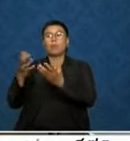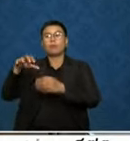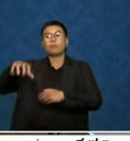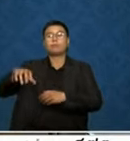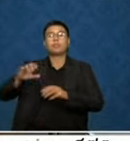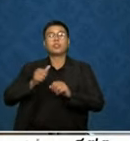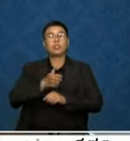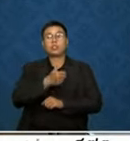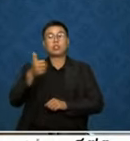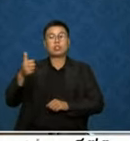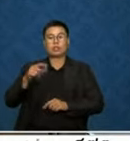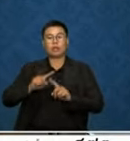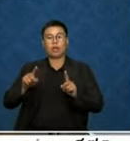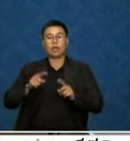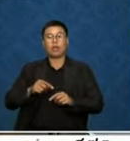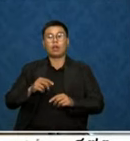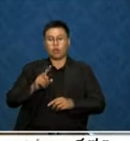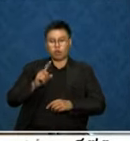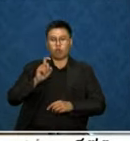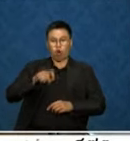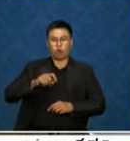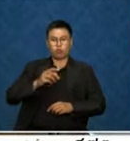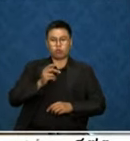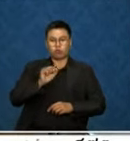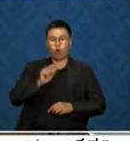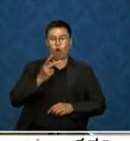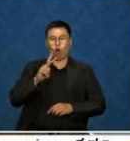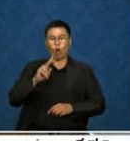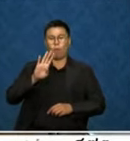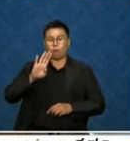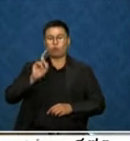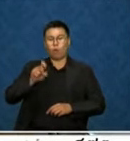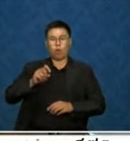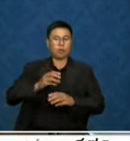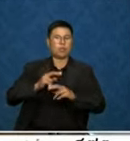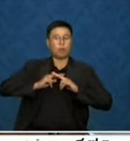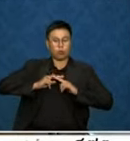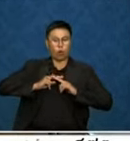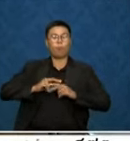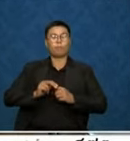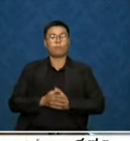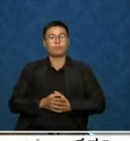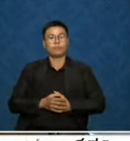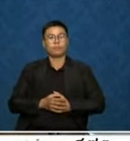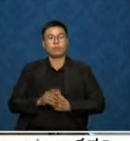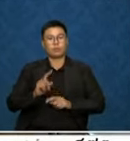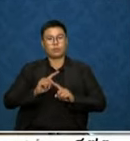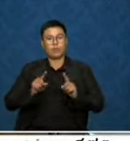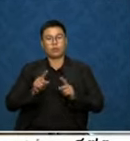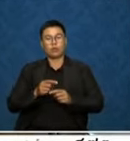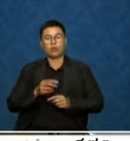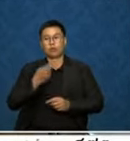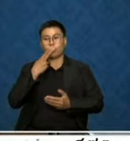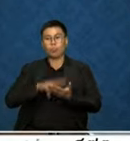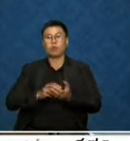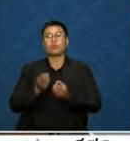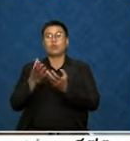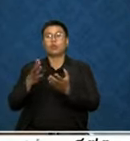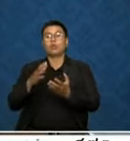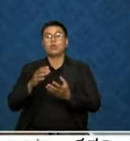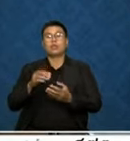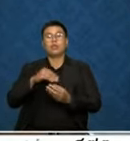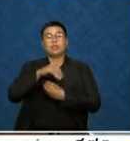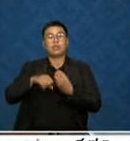แทนที่ตัวเองจะดูว่าอยู่ในความรับผิดชอบของกฎหมายที่ตัวเองได้รับมอบหมายหรือไม่นะครับก็ได้ส่งหนังสือไปถึงสำนักงานเศรษฐกิจการ